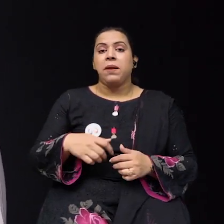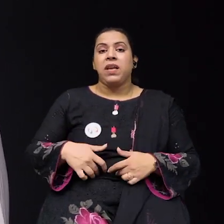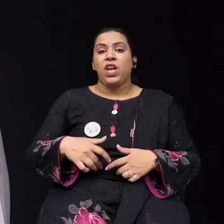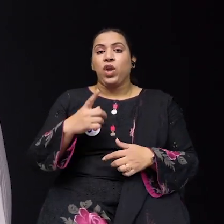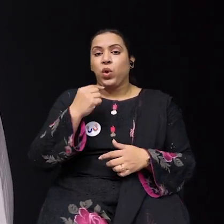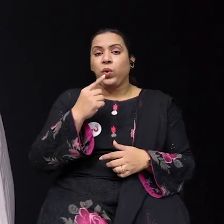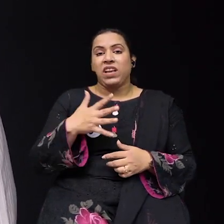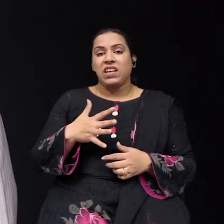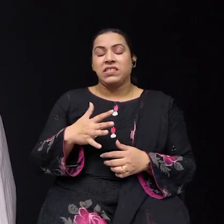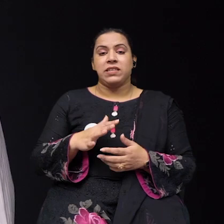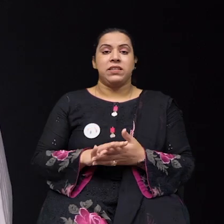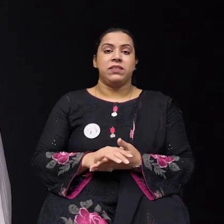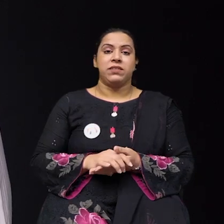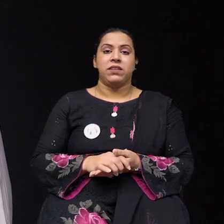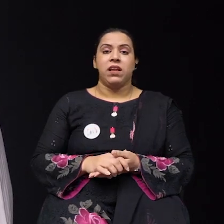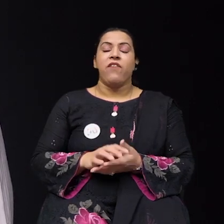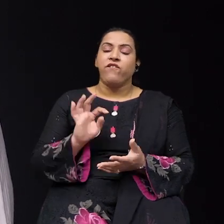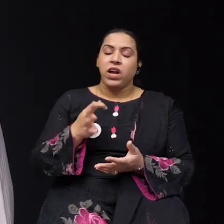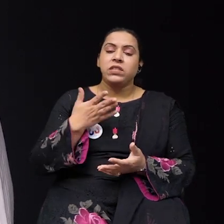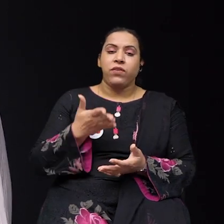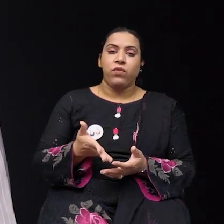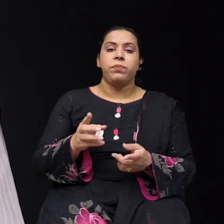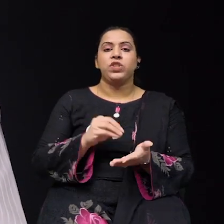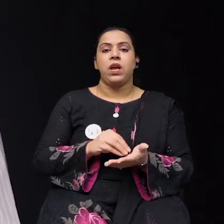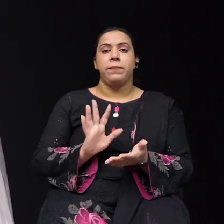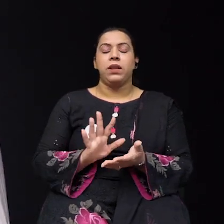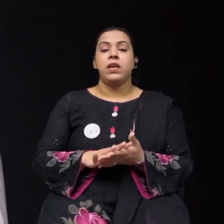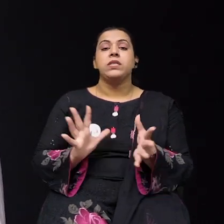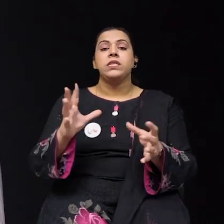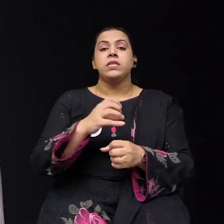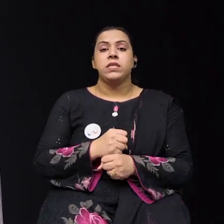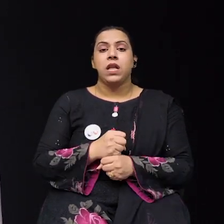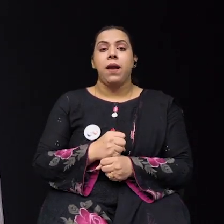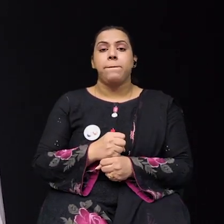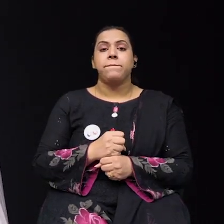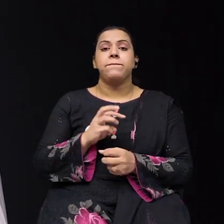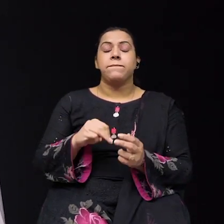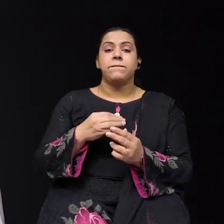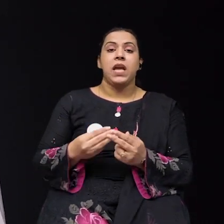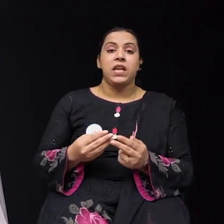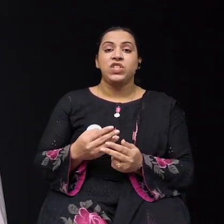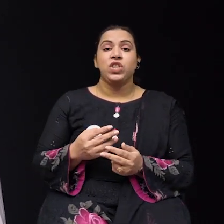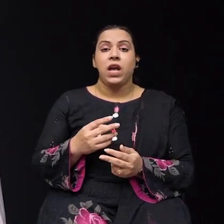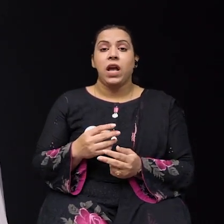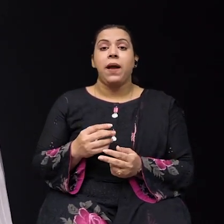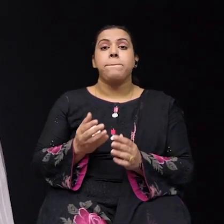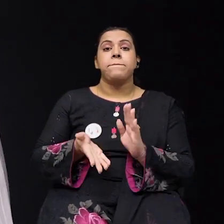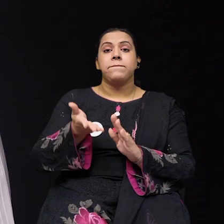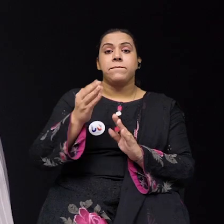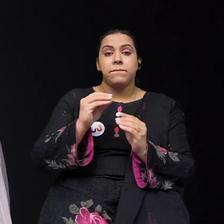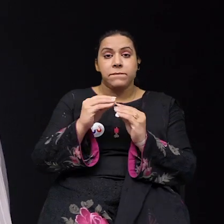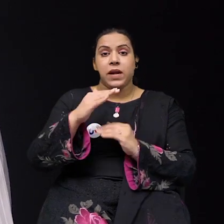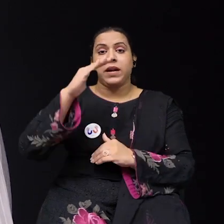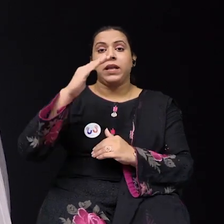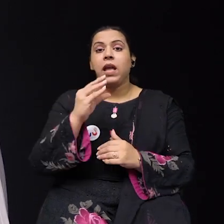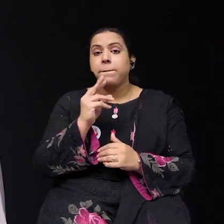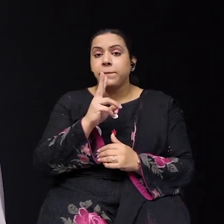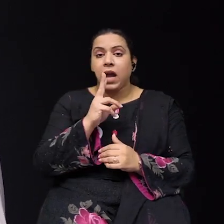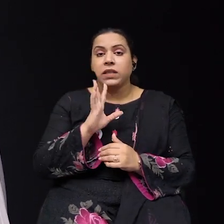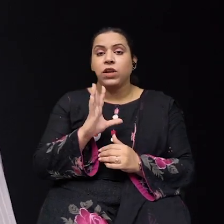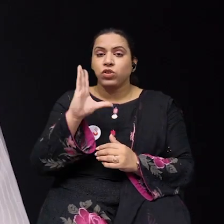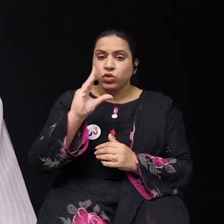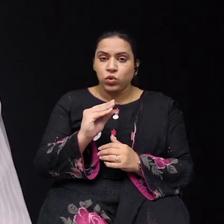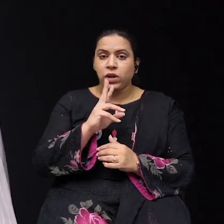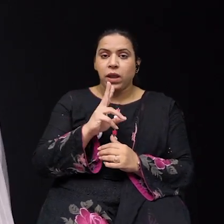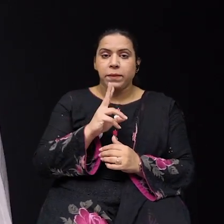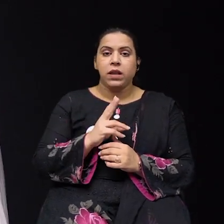بہت ہے، سو وہ بھی ایک وجہ بنتی ہے. یہ ساری میجر رسک فیکٹرز یعنی کہ جو بڑی باتیں ہیں اور مائنر رسک فیکٹرز یعنی کہ جو چھوٹی